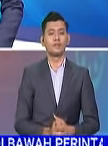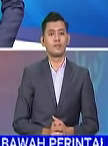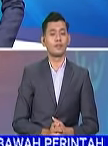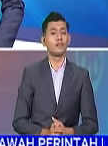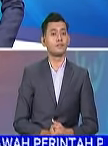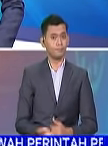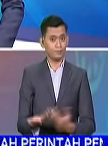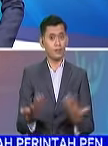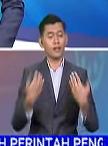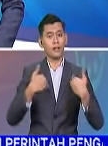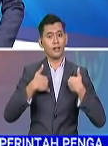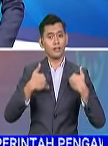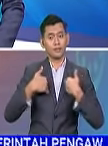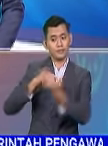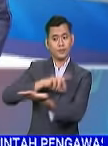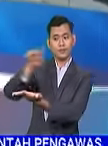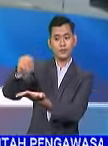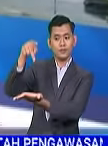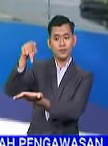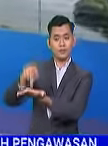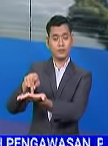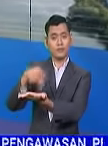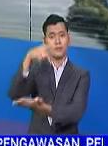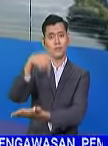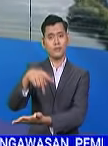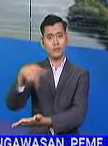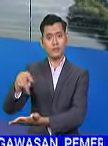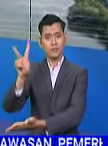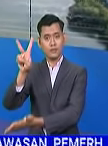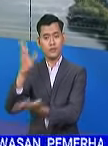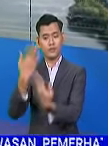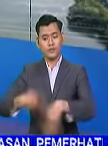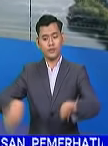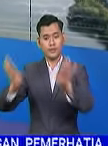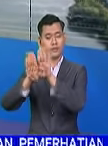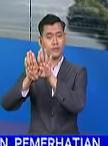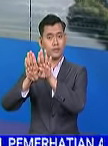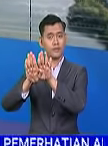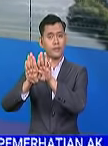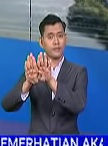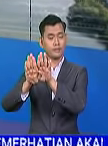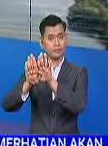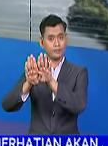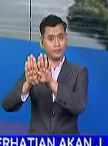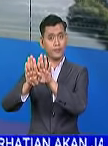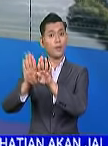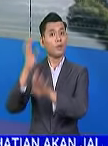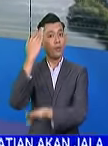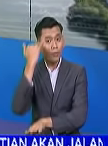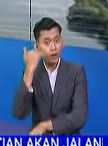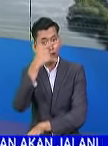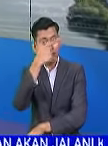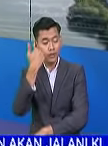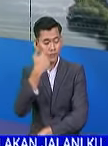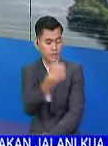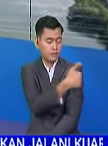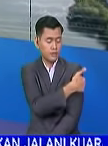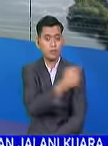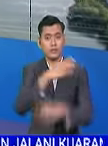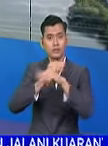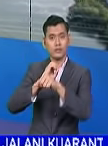Baik Alif, sebahagian besar pusat pemberian vaksin PPV di negeri ini ditutup secara rasmi berikutan kadar vaksinasi